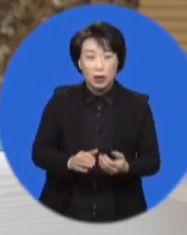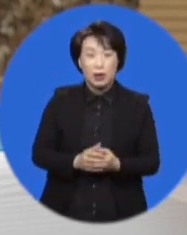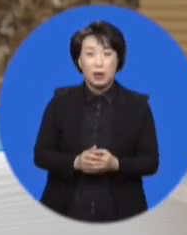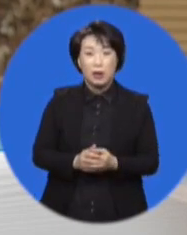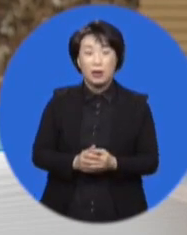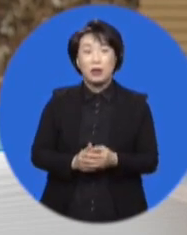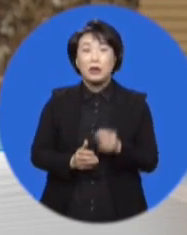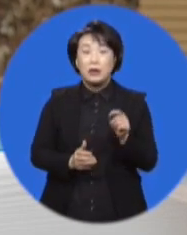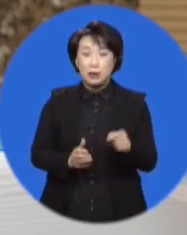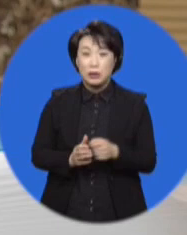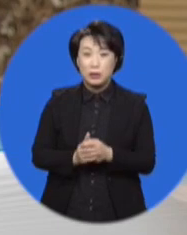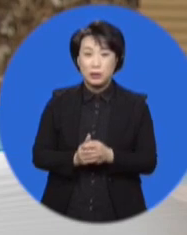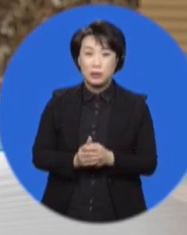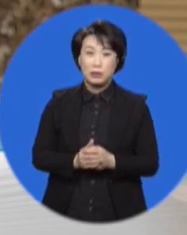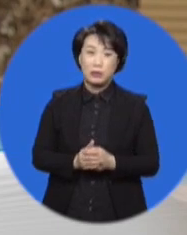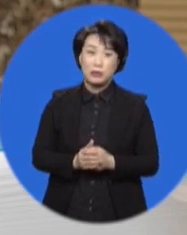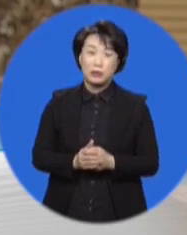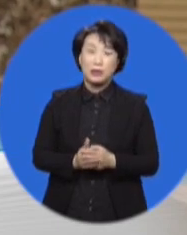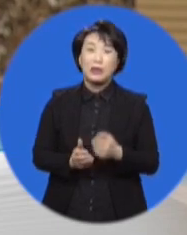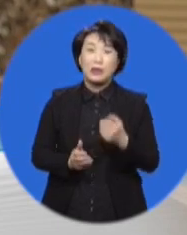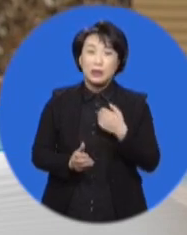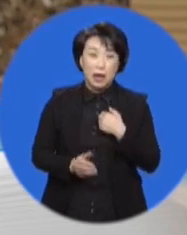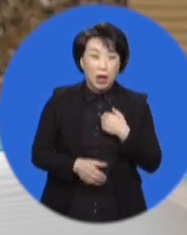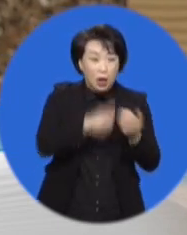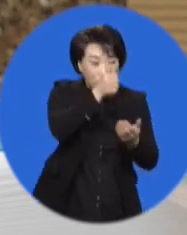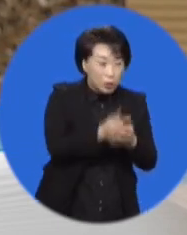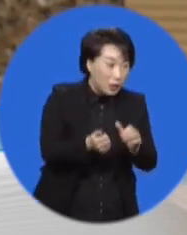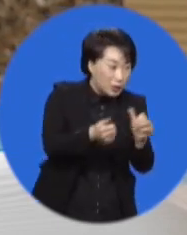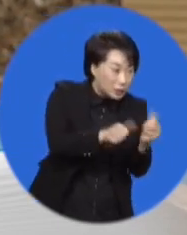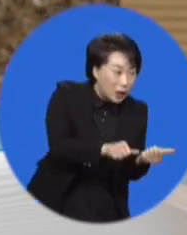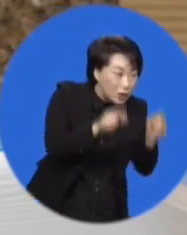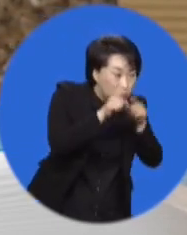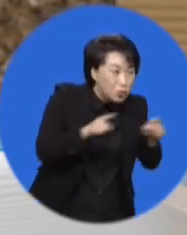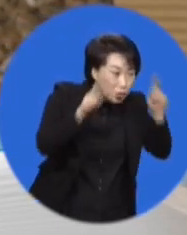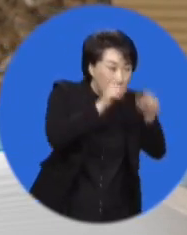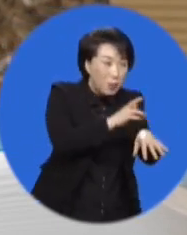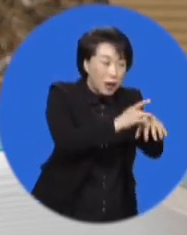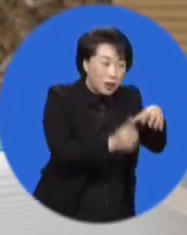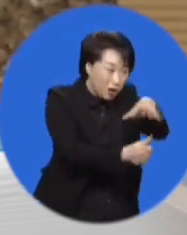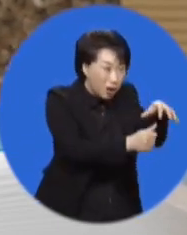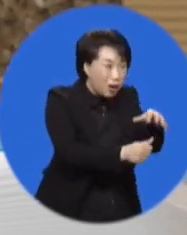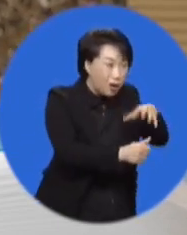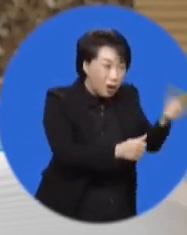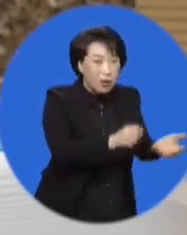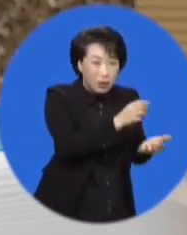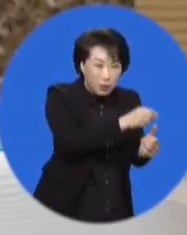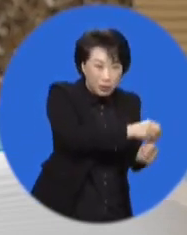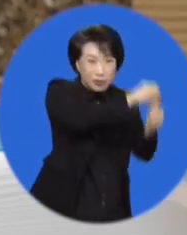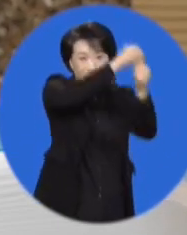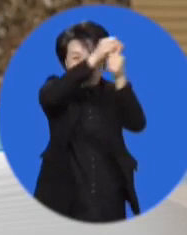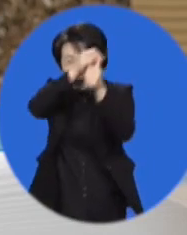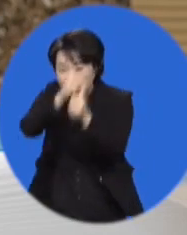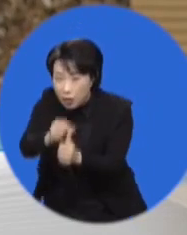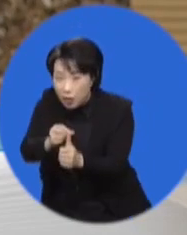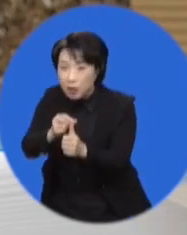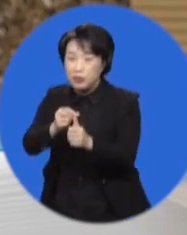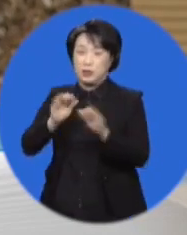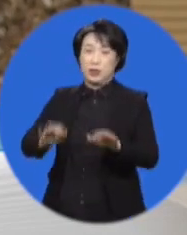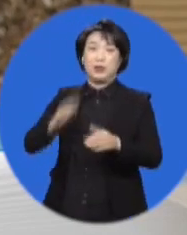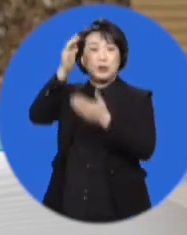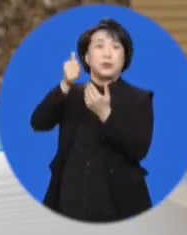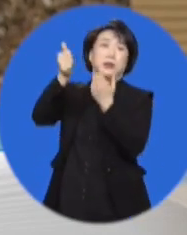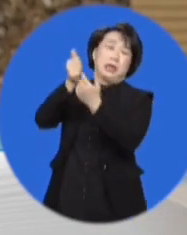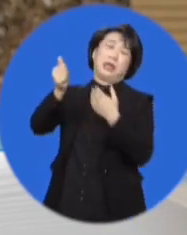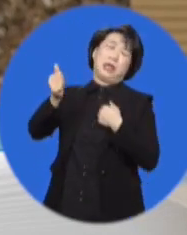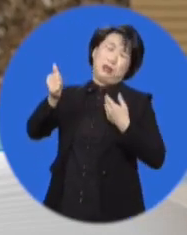그 사랑해서 나를 죄와 사망과 지옥에서 마귀 손아귀에서 뺏어서